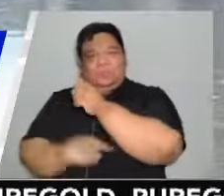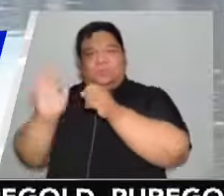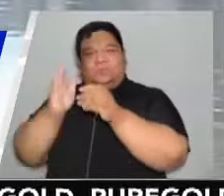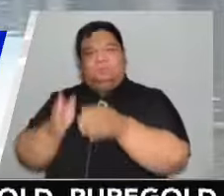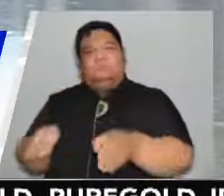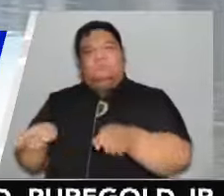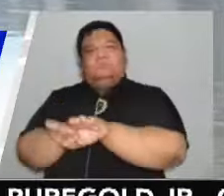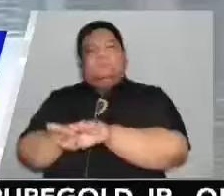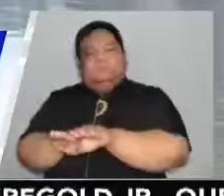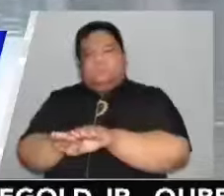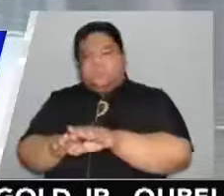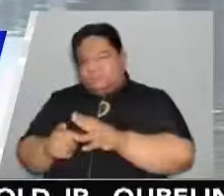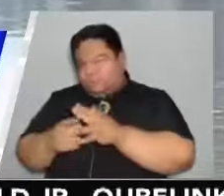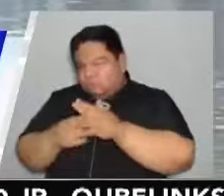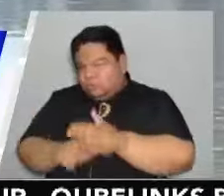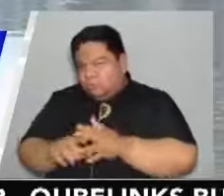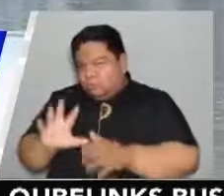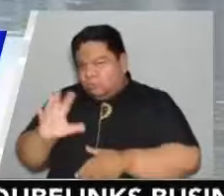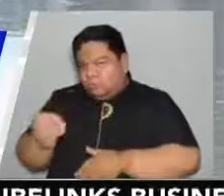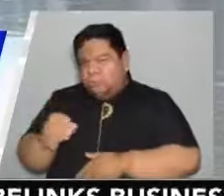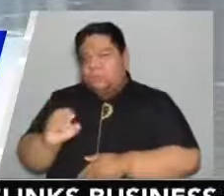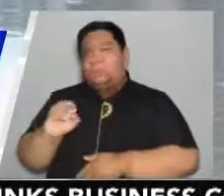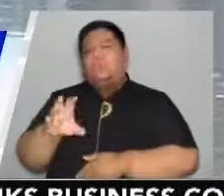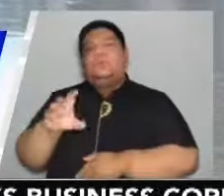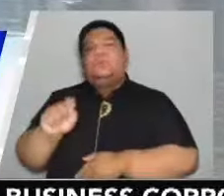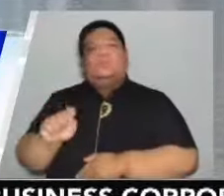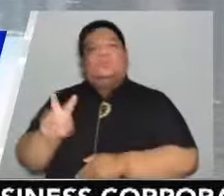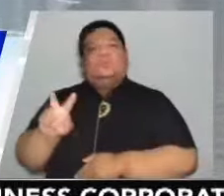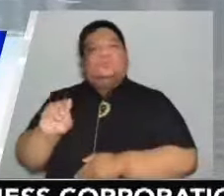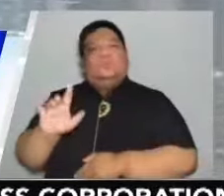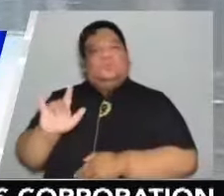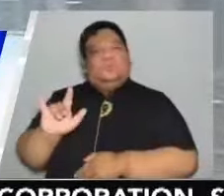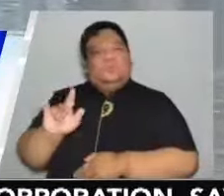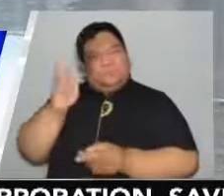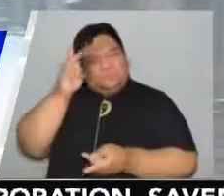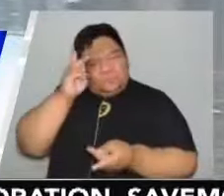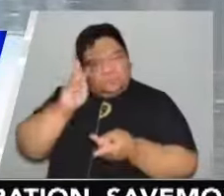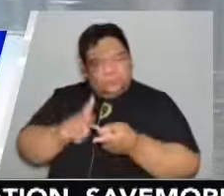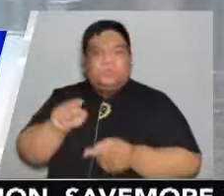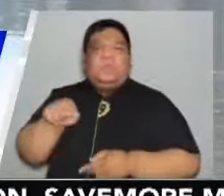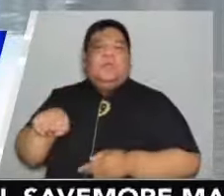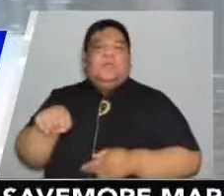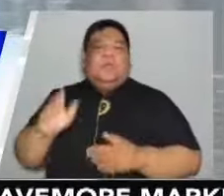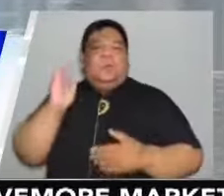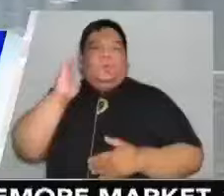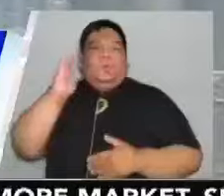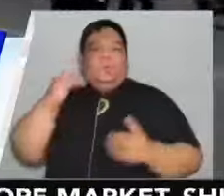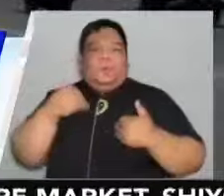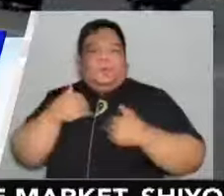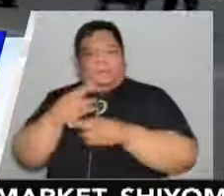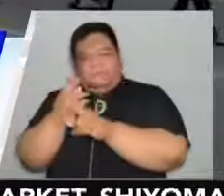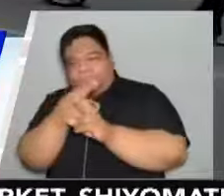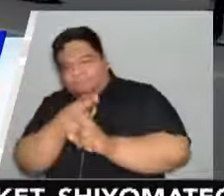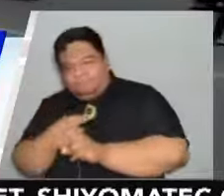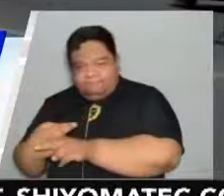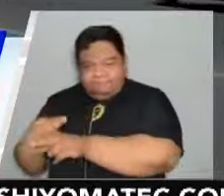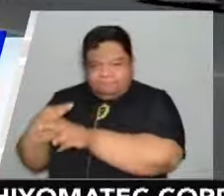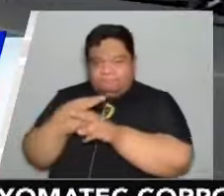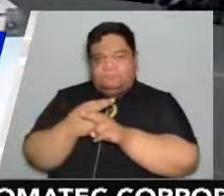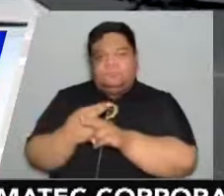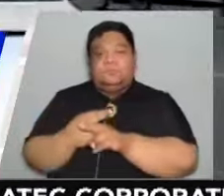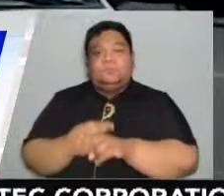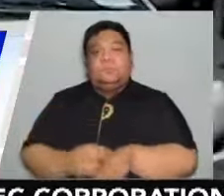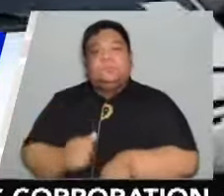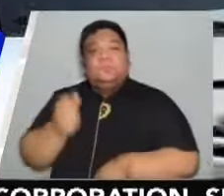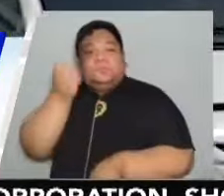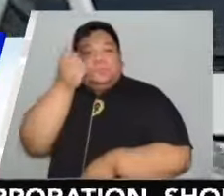Development Authority, MMDA, maglalagay ng pansamantalang tulay ang DPWH bago ayusin ang outer lanes ng Guadalupe